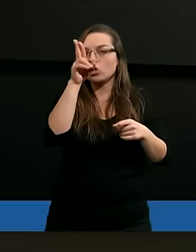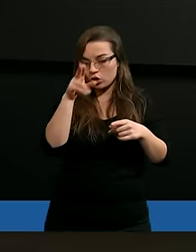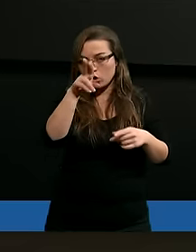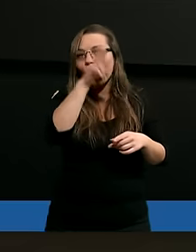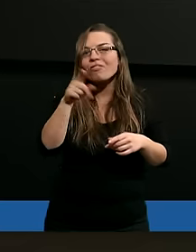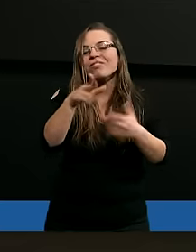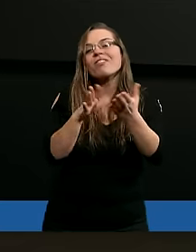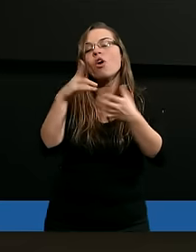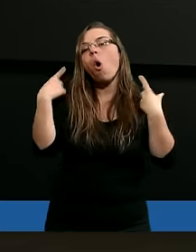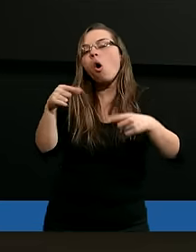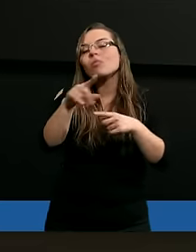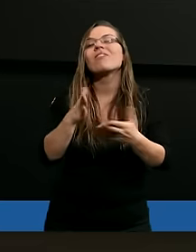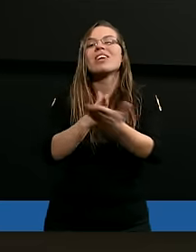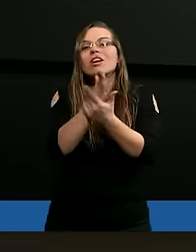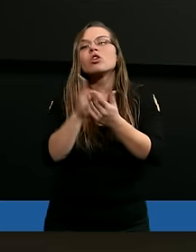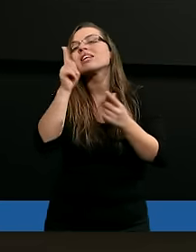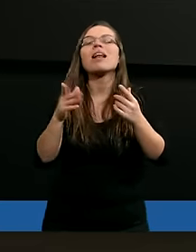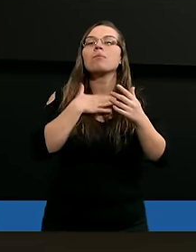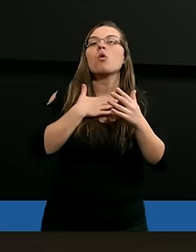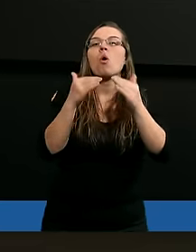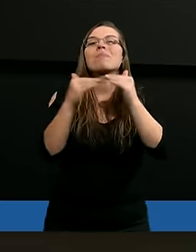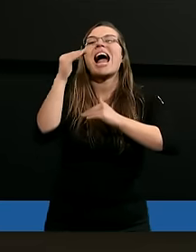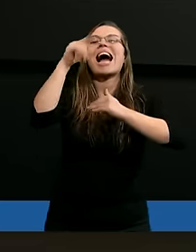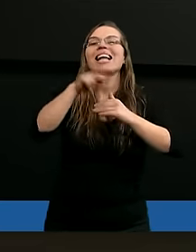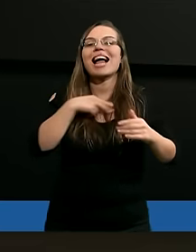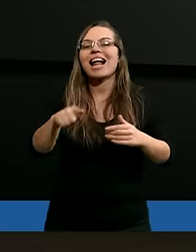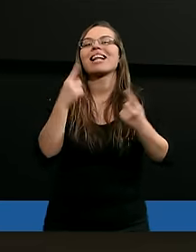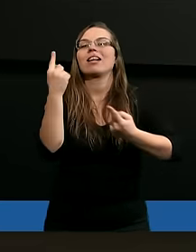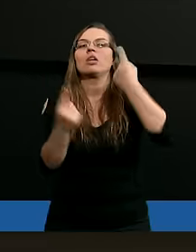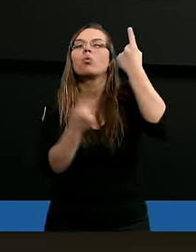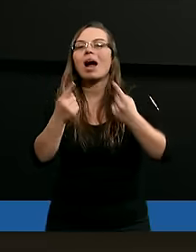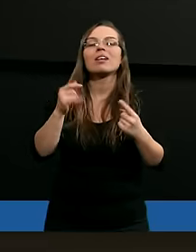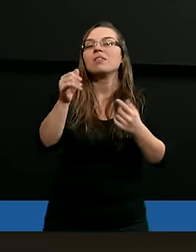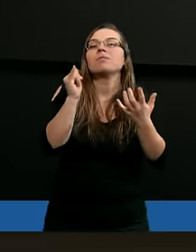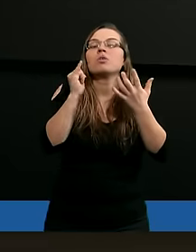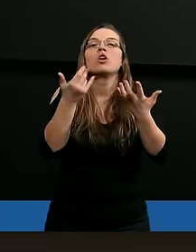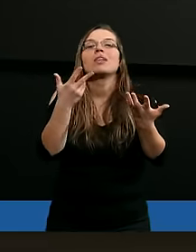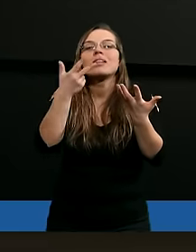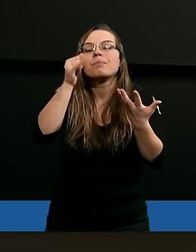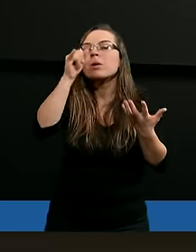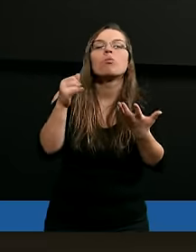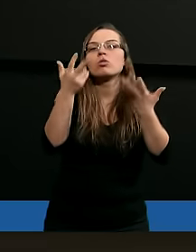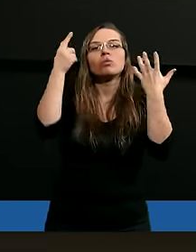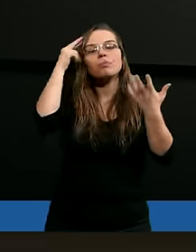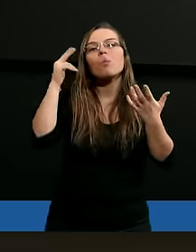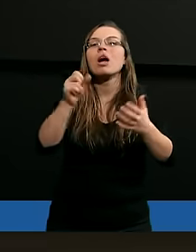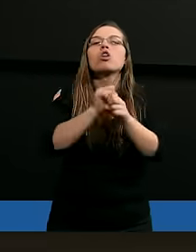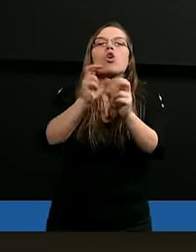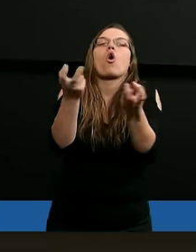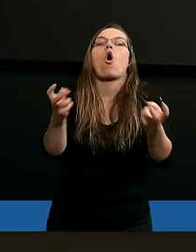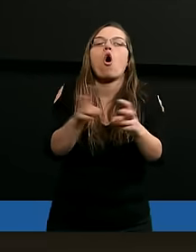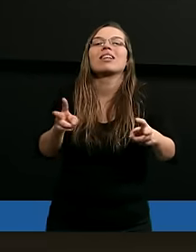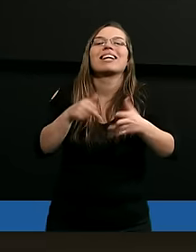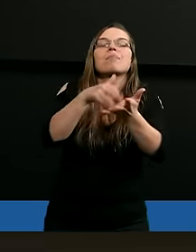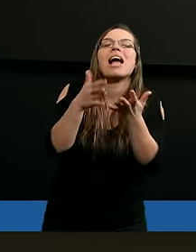wierzącej czasem może sytuacja przerosnąć. Wiemy, skąd jesteśmy i dokąd idziemy. Nawet wiemy, jak to wszystko